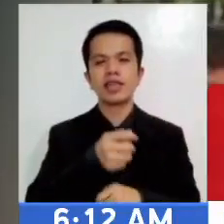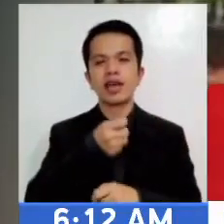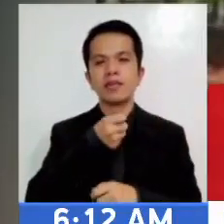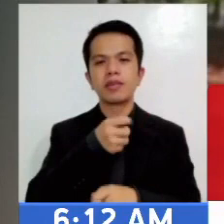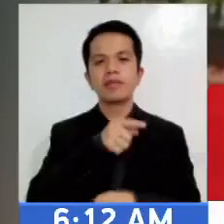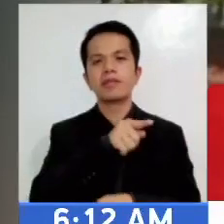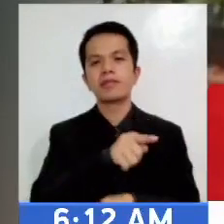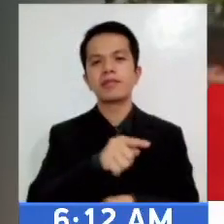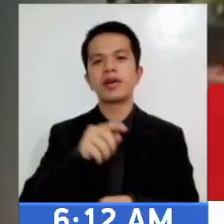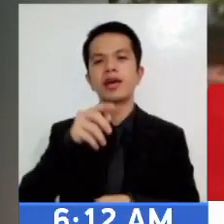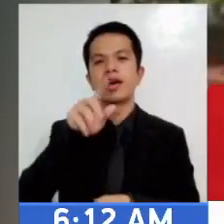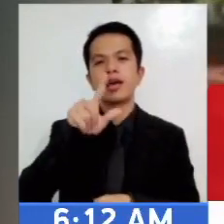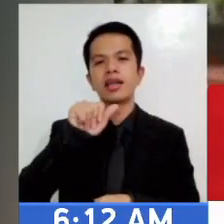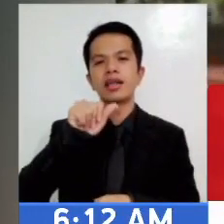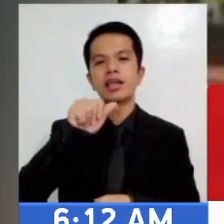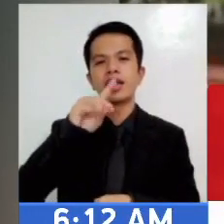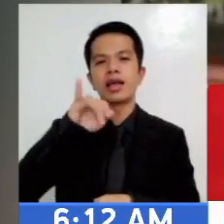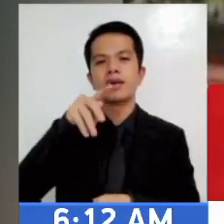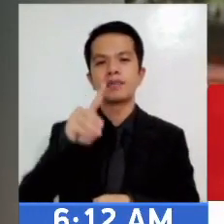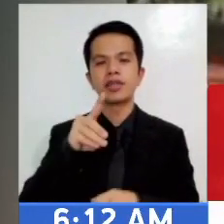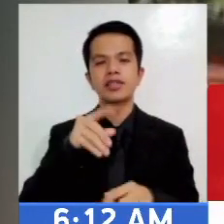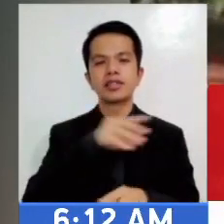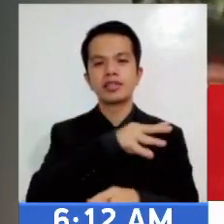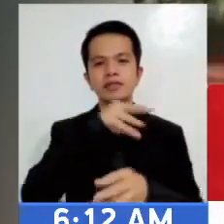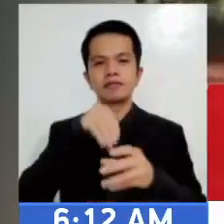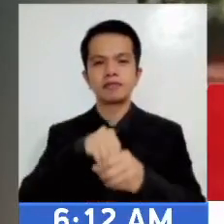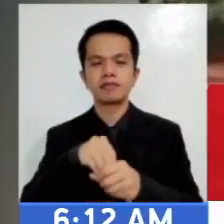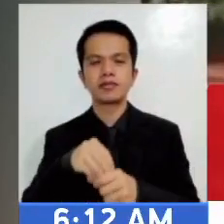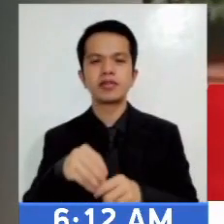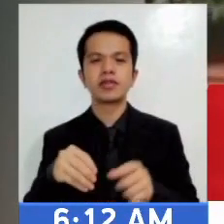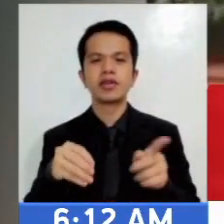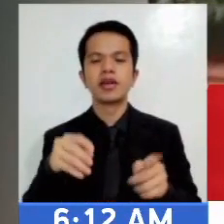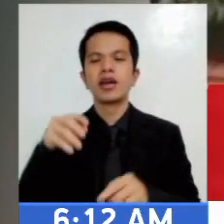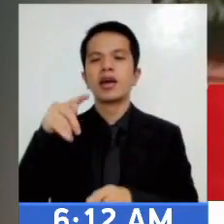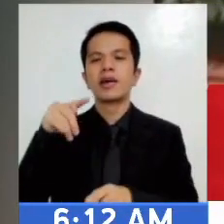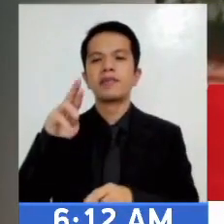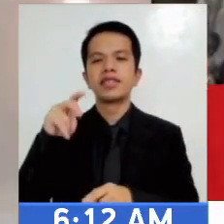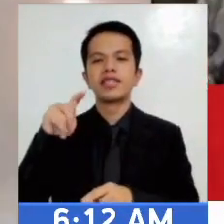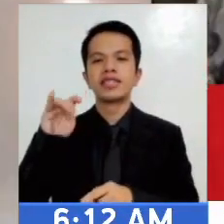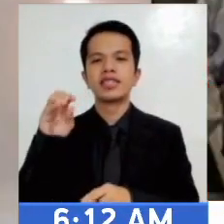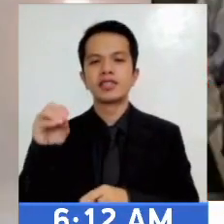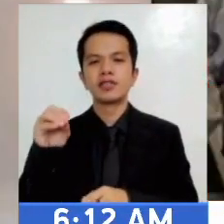at umano yung middleman sa krimen na si Cristito Villamor Palanya.